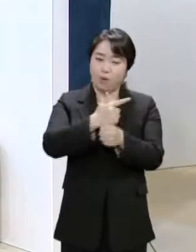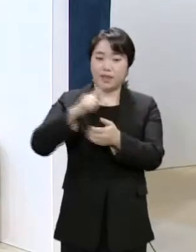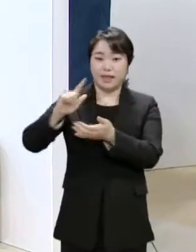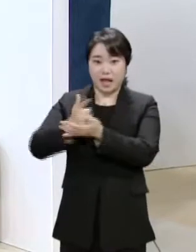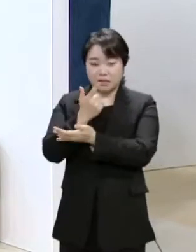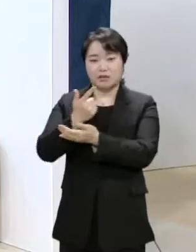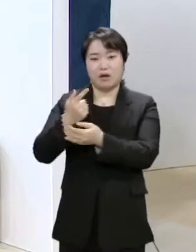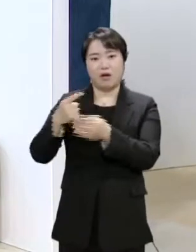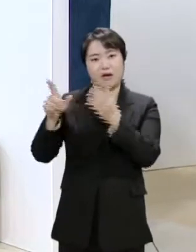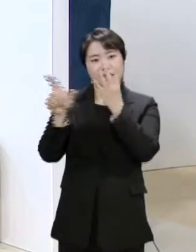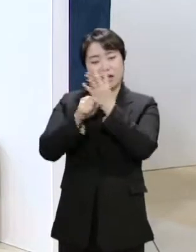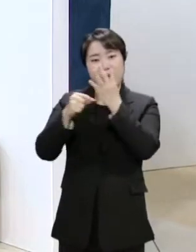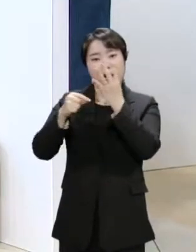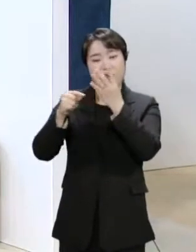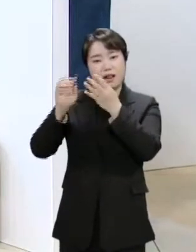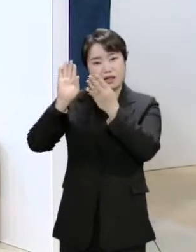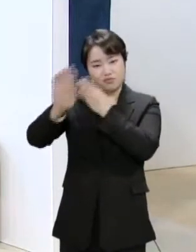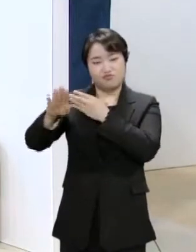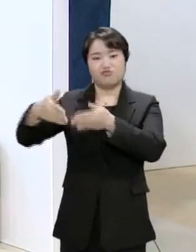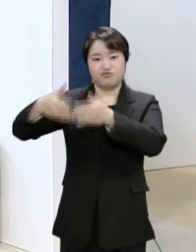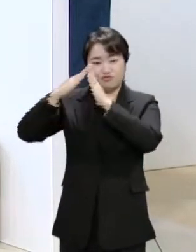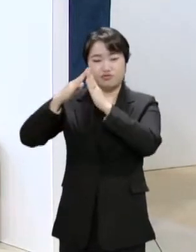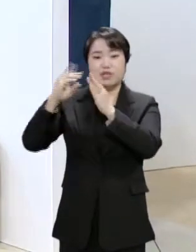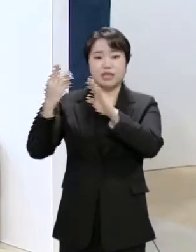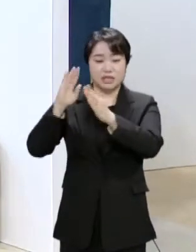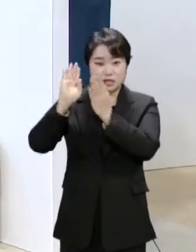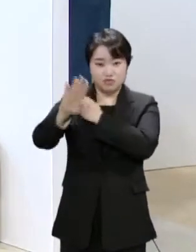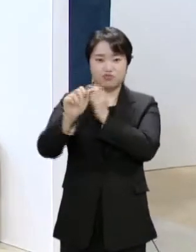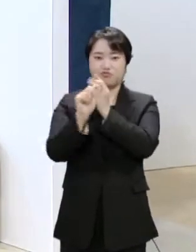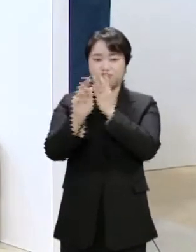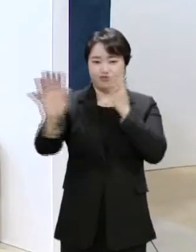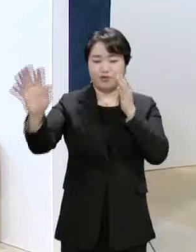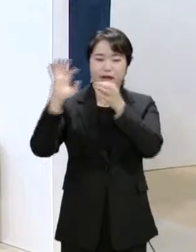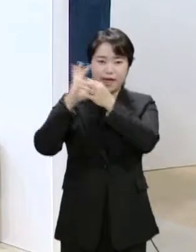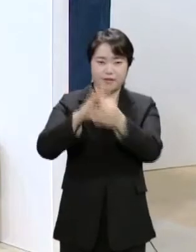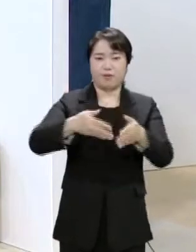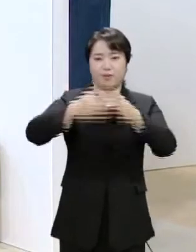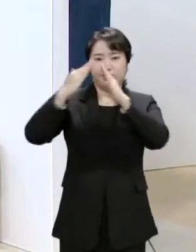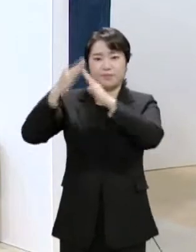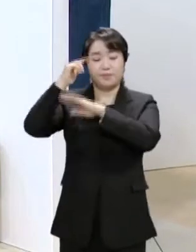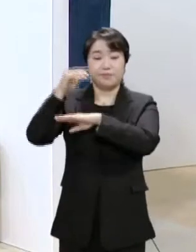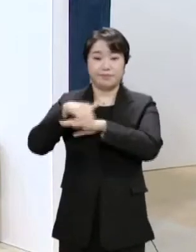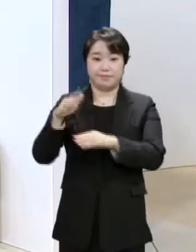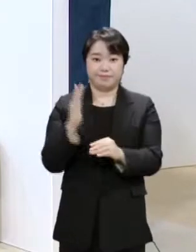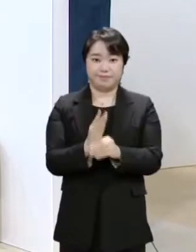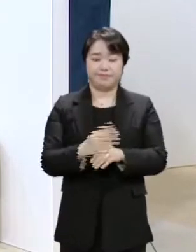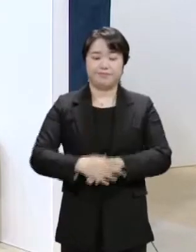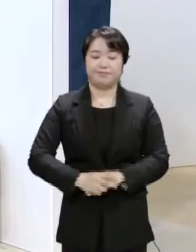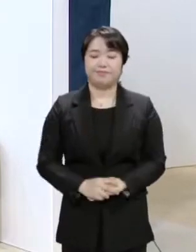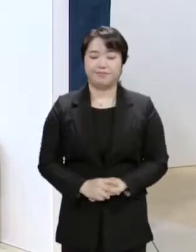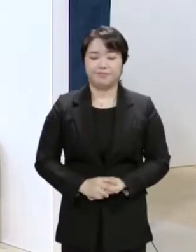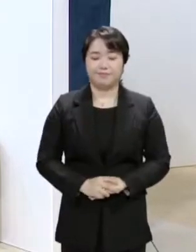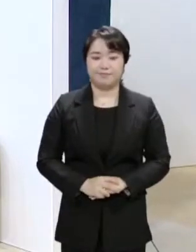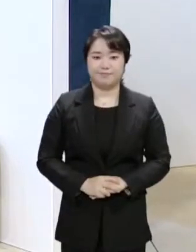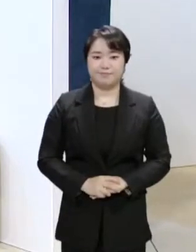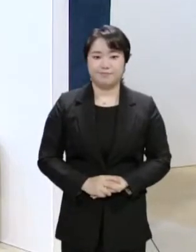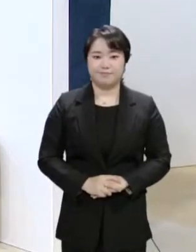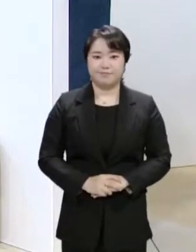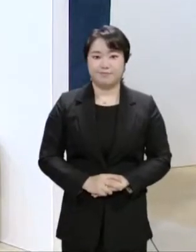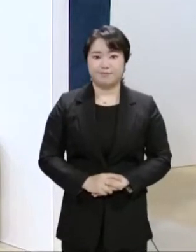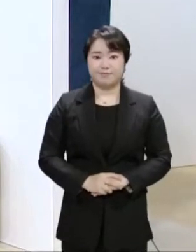강서구 등은 다음 달 초부터 개소를 하고 다른 곳들도 순차적으로 문을 열 예정입니다. BTV 뉴스 서주원입니다.